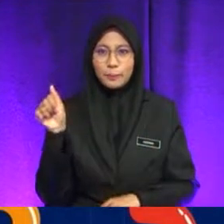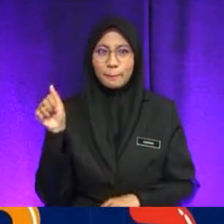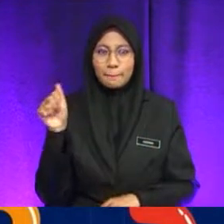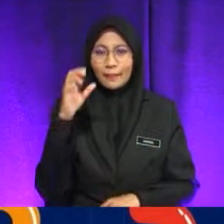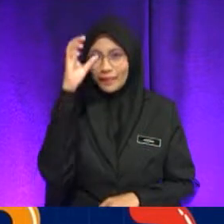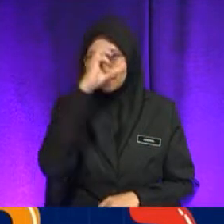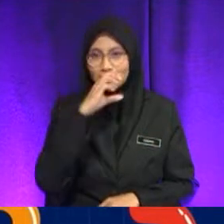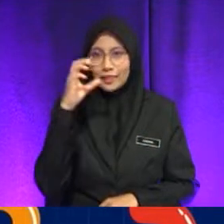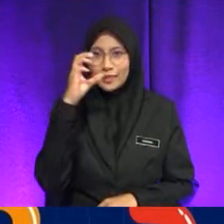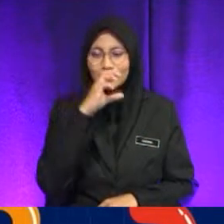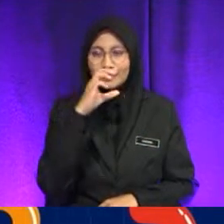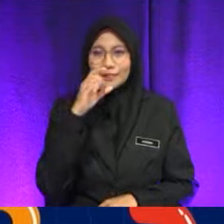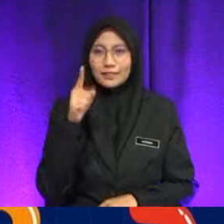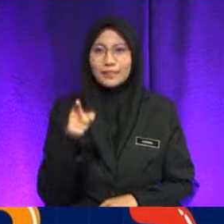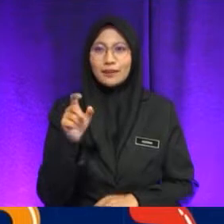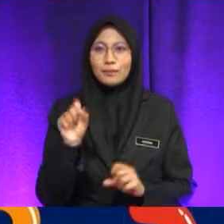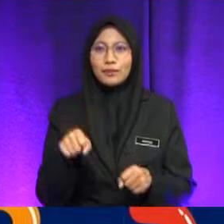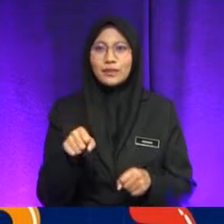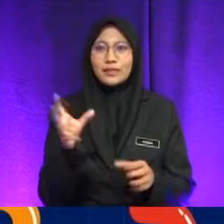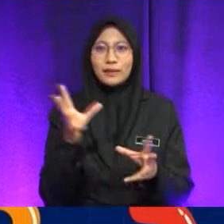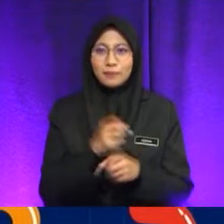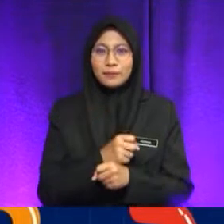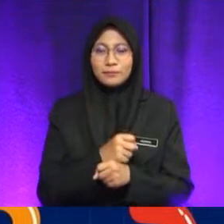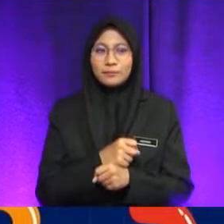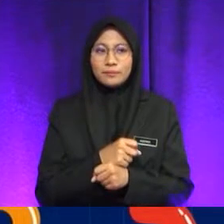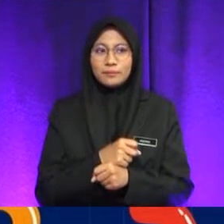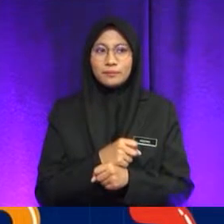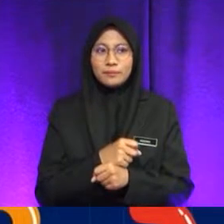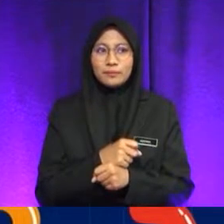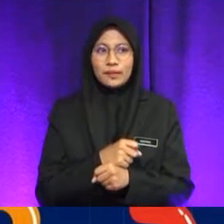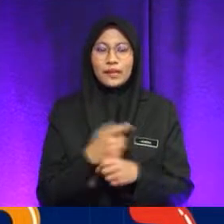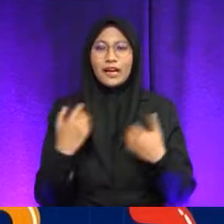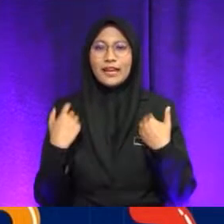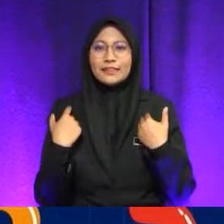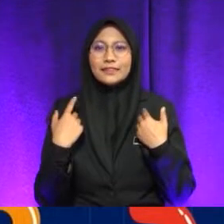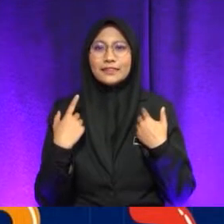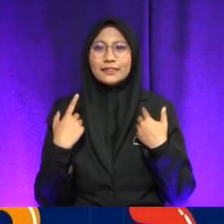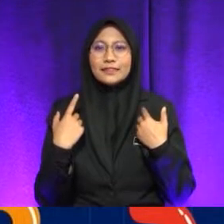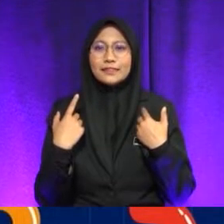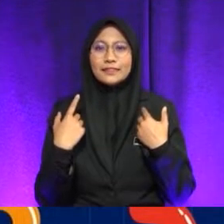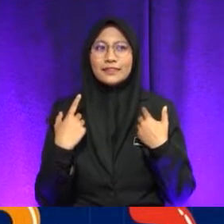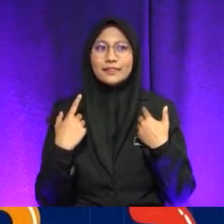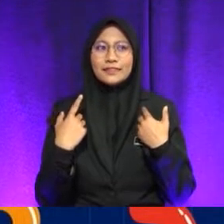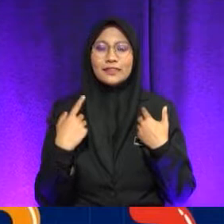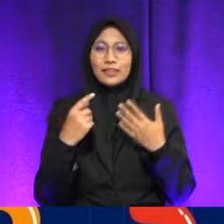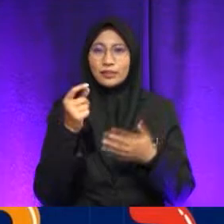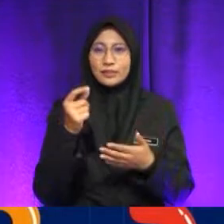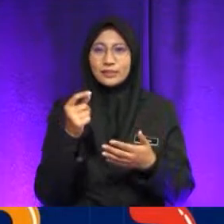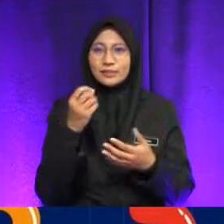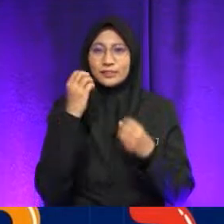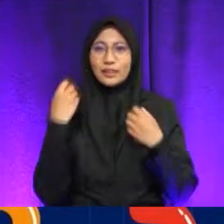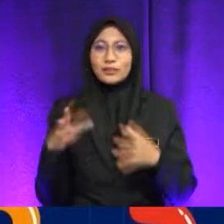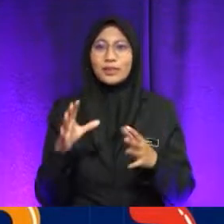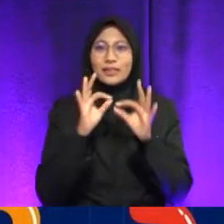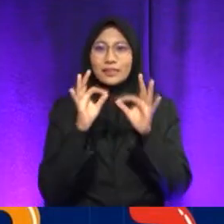nilai yang anda perolehi Oke Ma untuk makluman semule dia ada menyebut dengan jelas indeks gubahan Kita bincang tadi Saidah